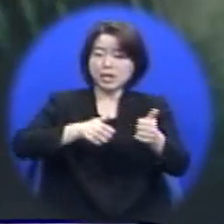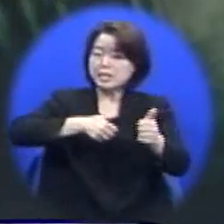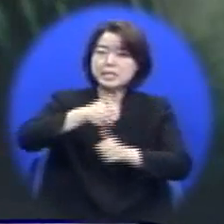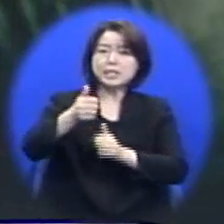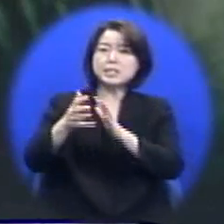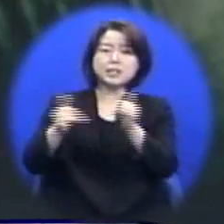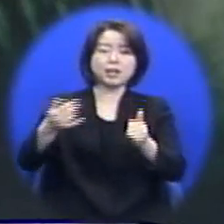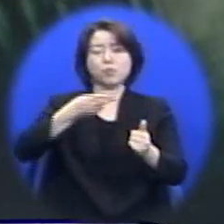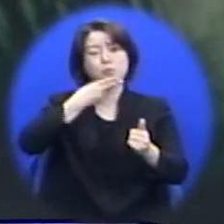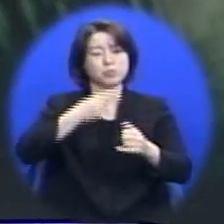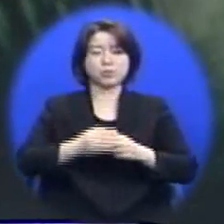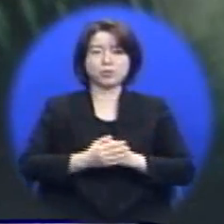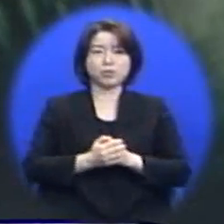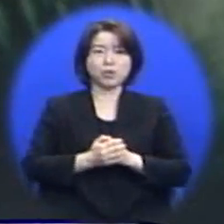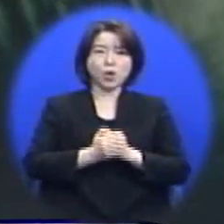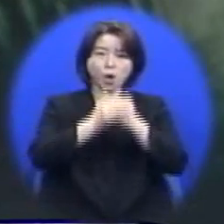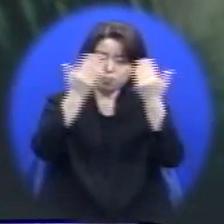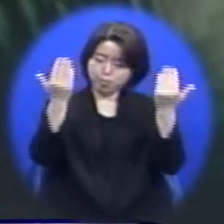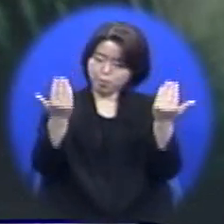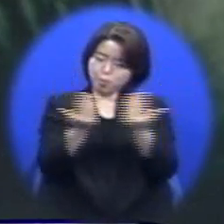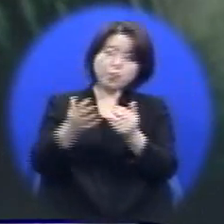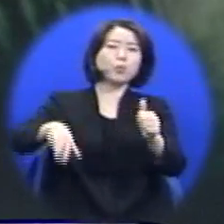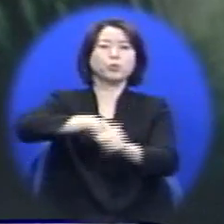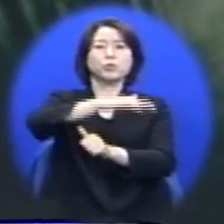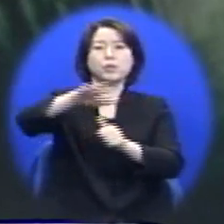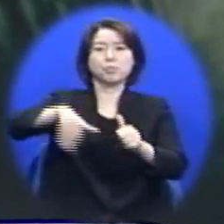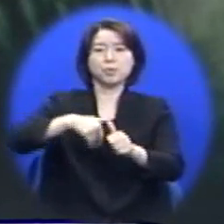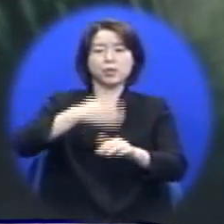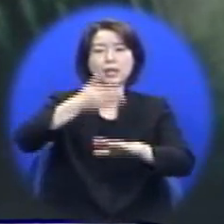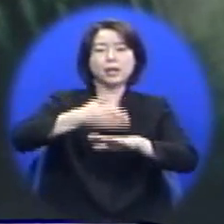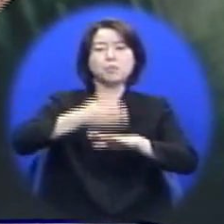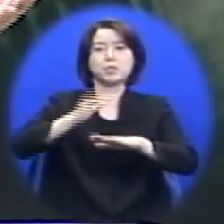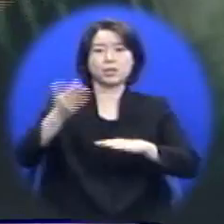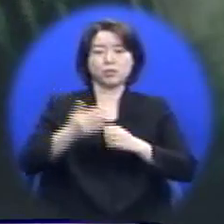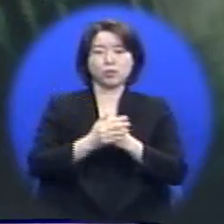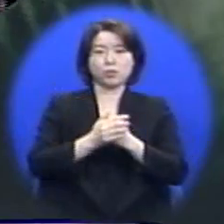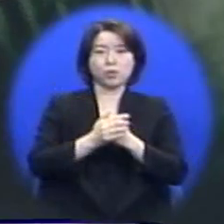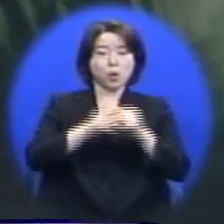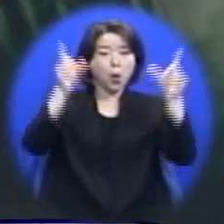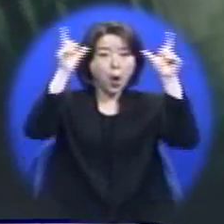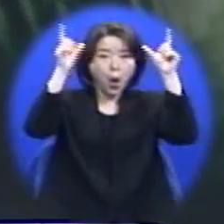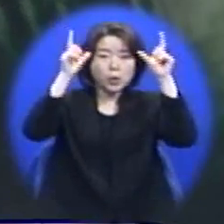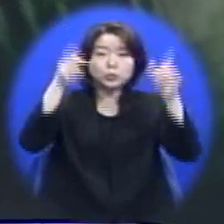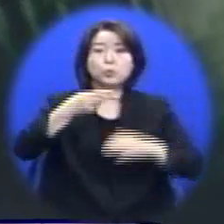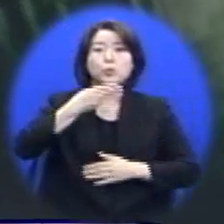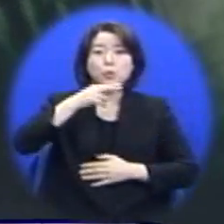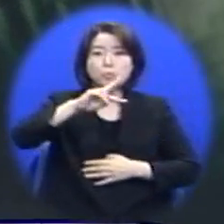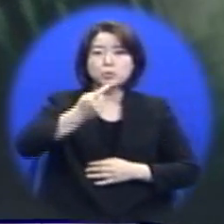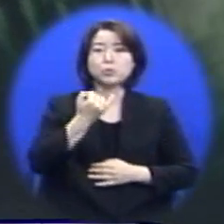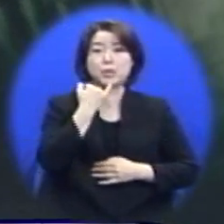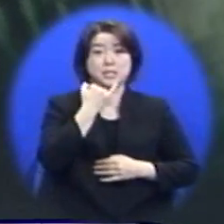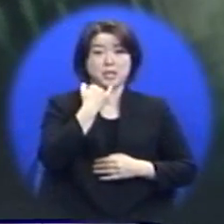사람이 누가 있어요? 모든 형편에 감사하는, 외양간에 소가 없어도 감사하는.